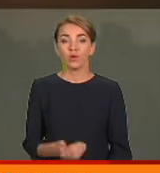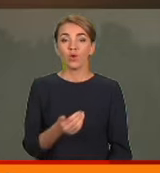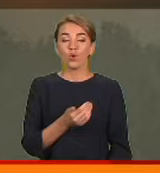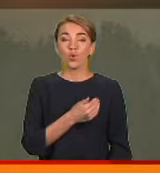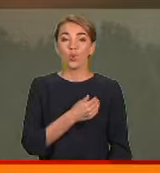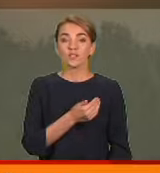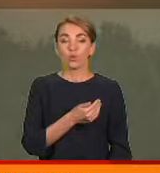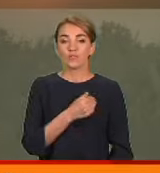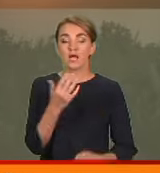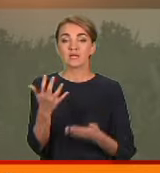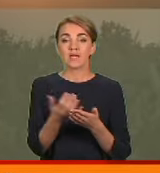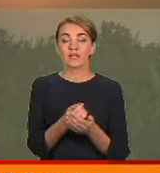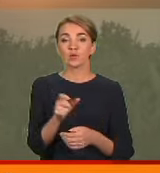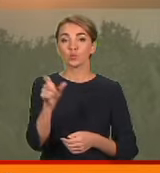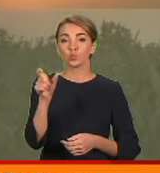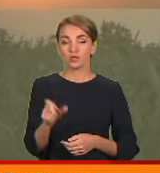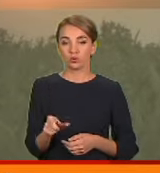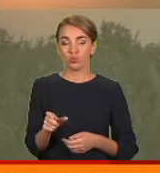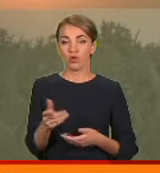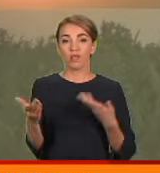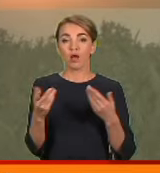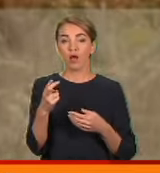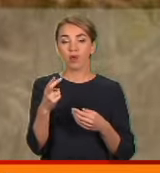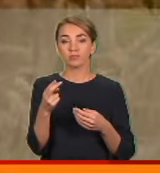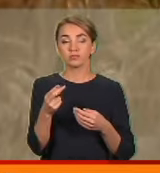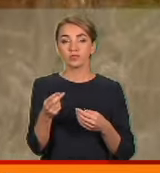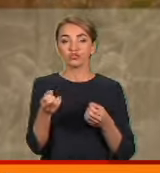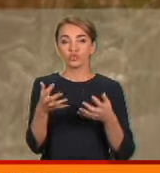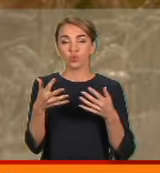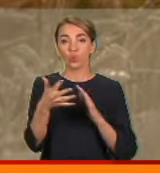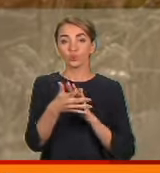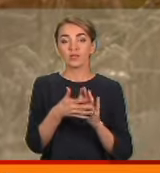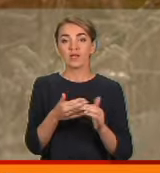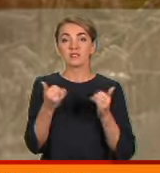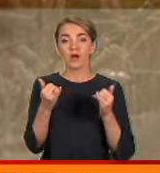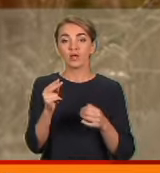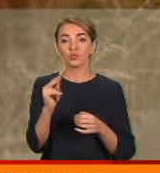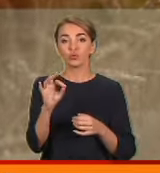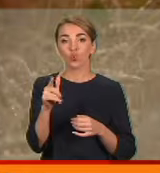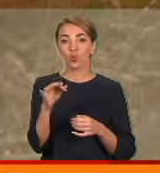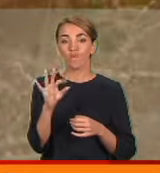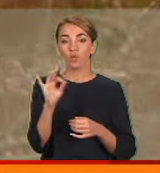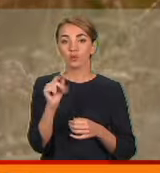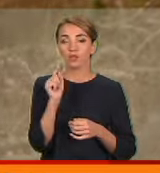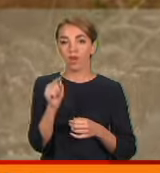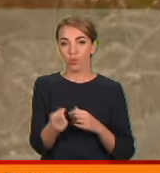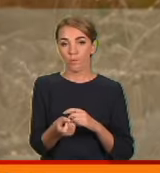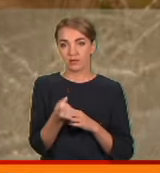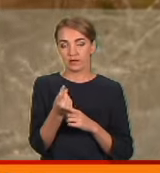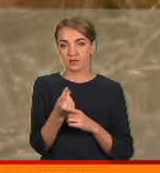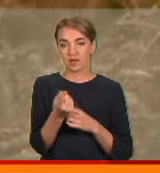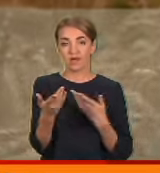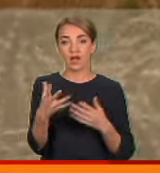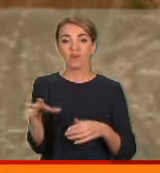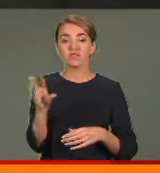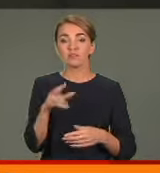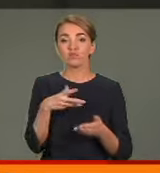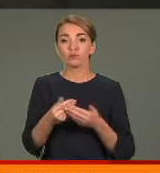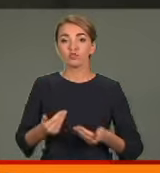Хотілося знайти людину, яка б чітко розуміла, заради чого вона там опинилася, яка б усім своїм